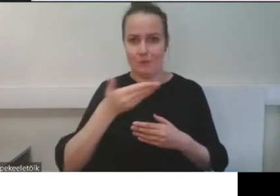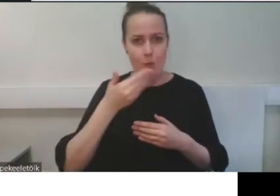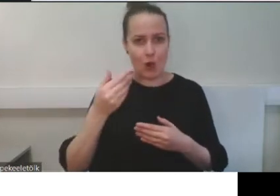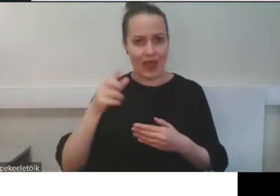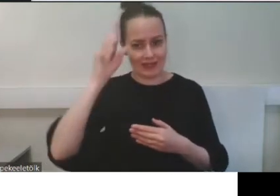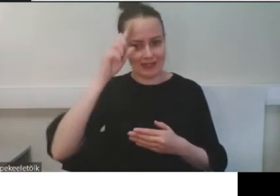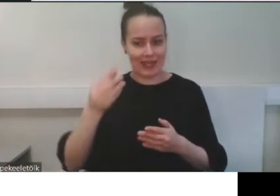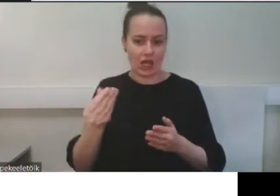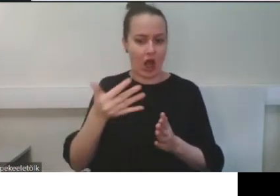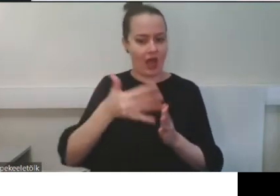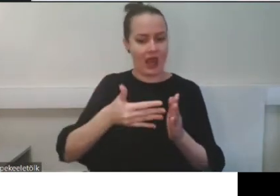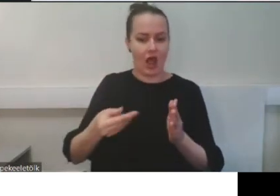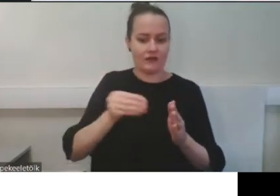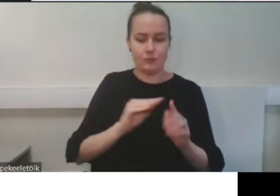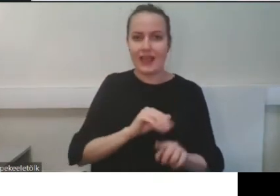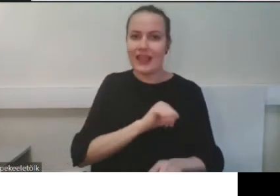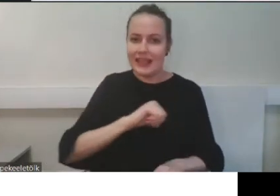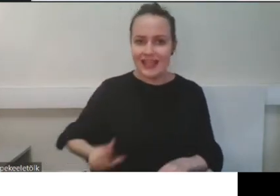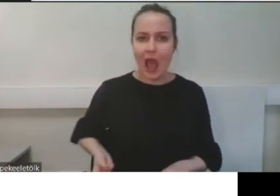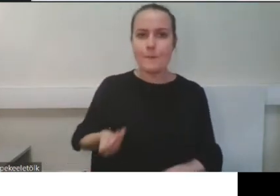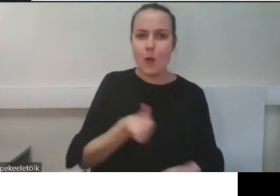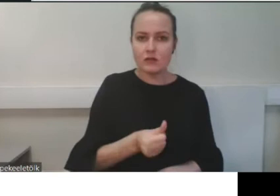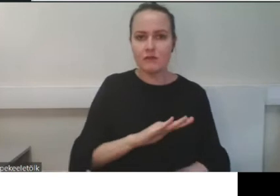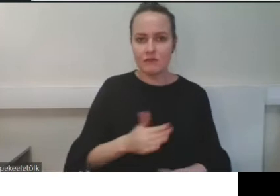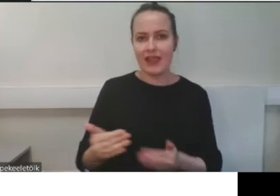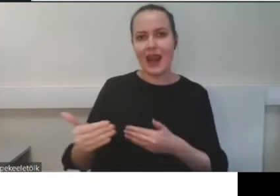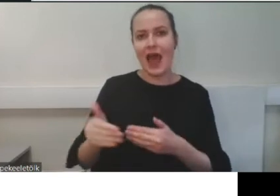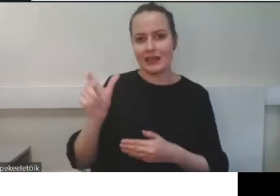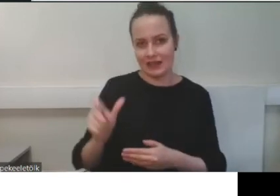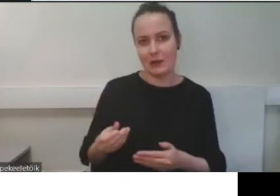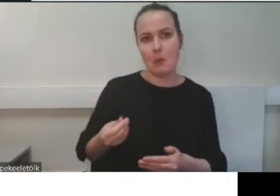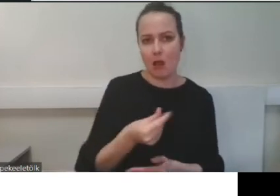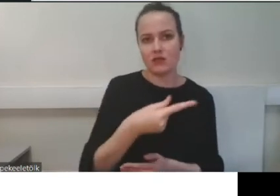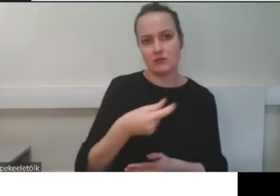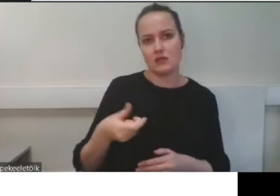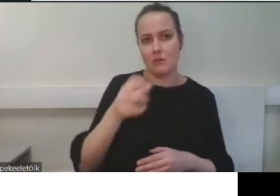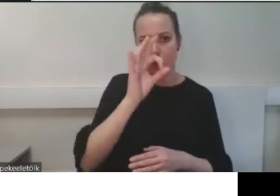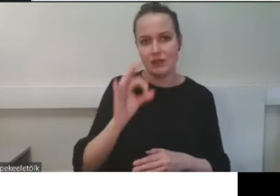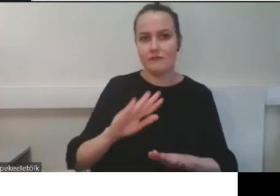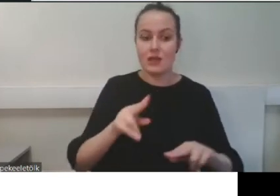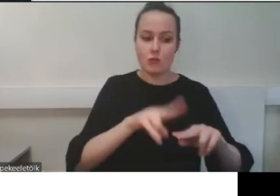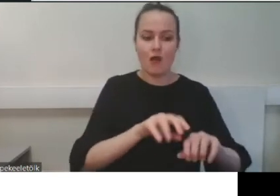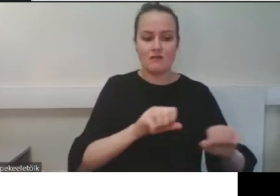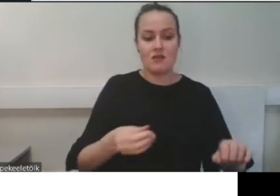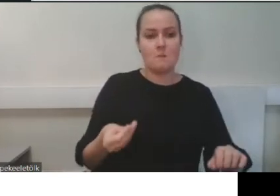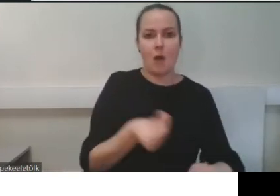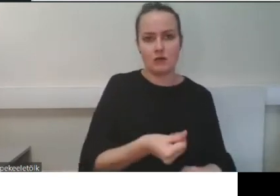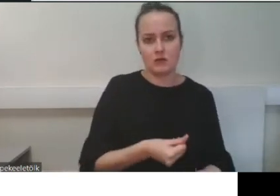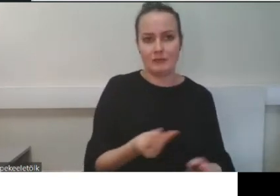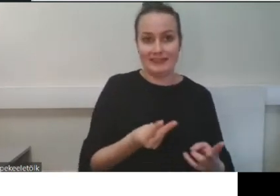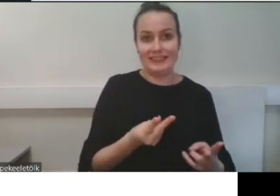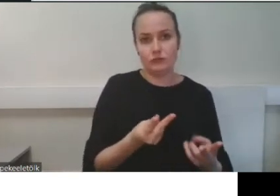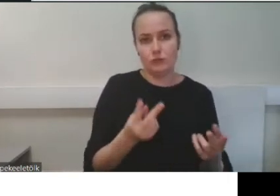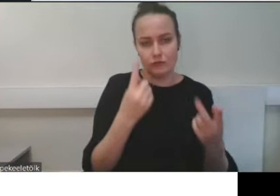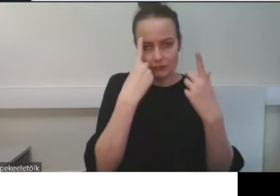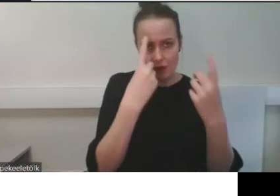andmeid tegelikult natuke laiemalt, et mitte ainult selle ametliku puude mõiste osas, vaid hoopis laiendada seda